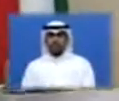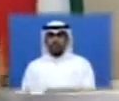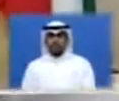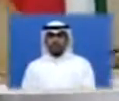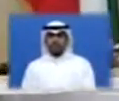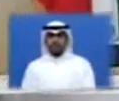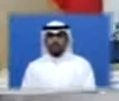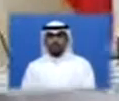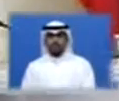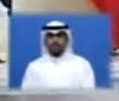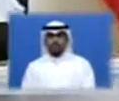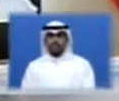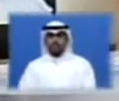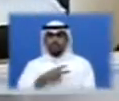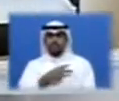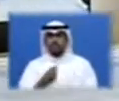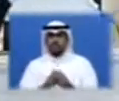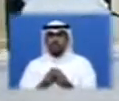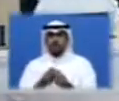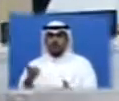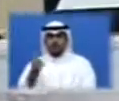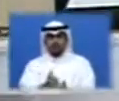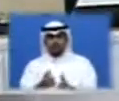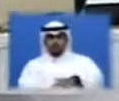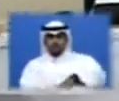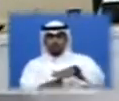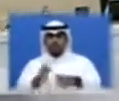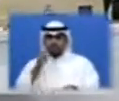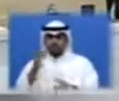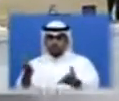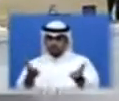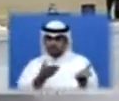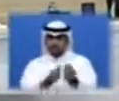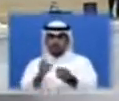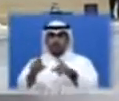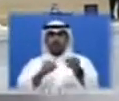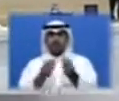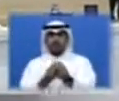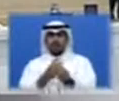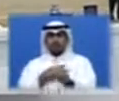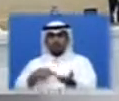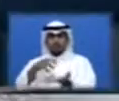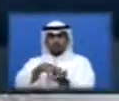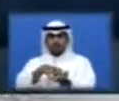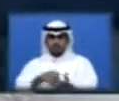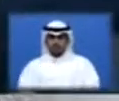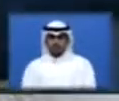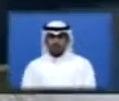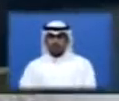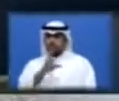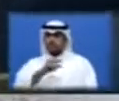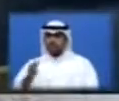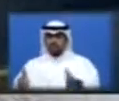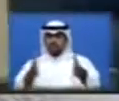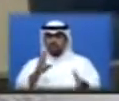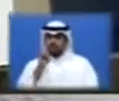عبدالله المبارك الصباح، وعدد من المسؤولين في ديوان سمو رئيس مجلس الوزراء. كما اطلع مجلس